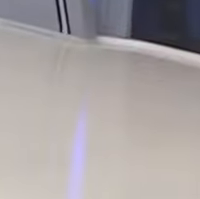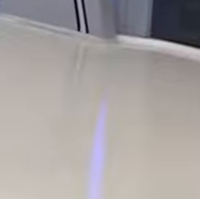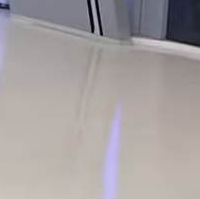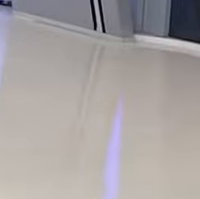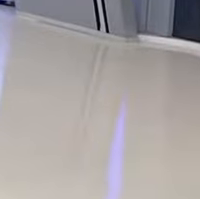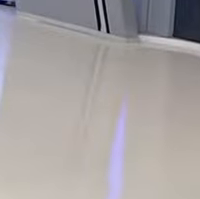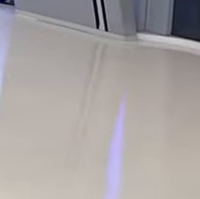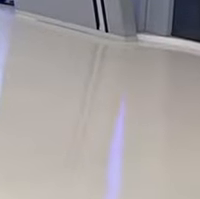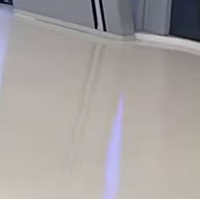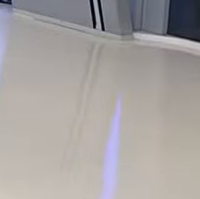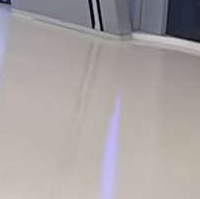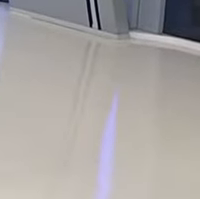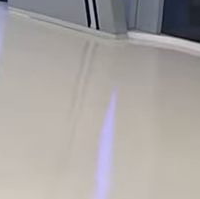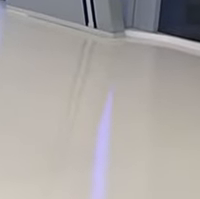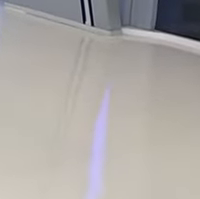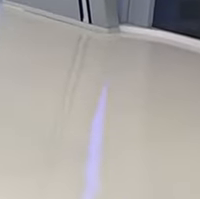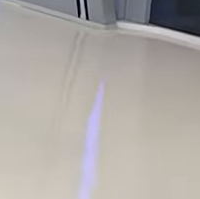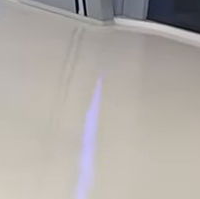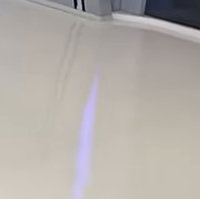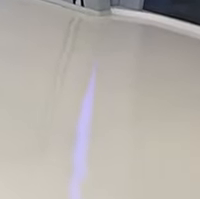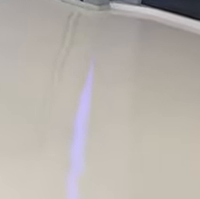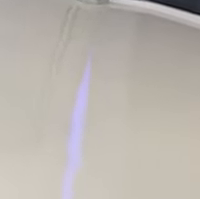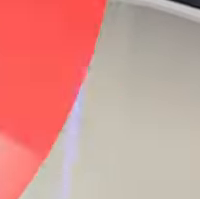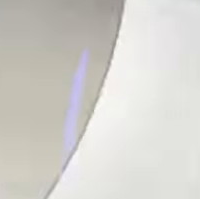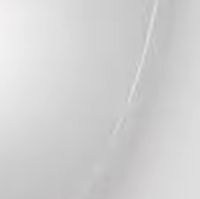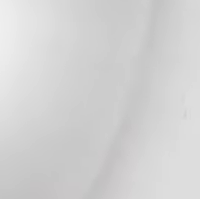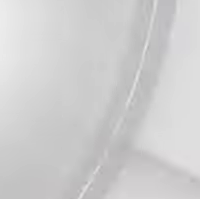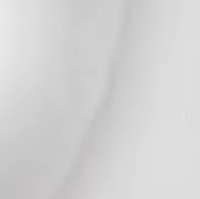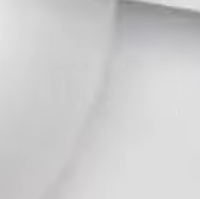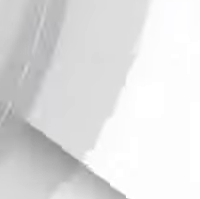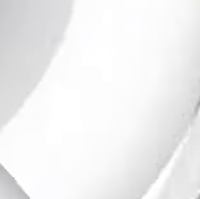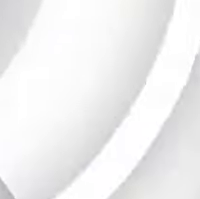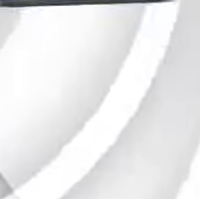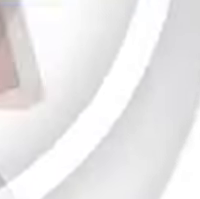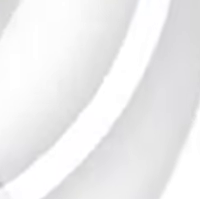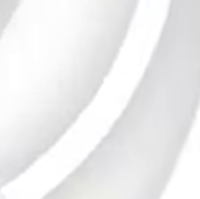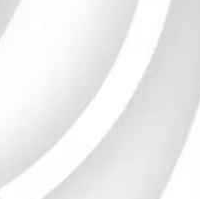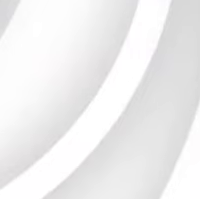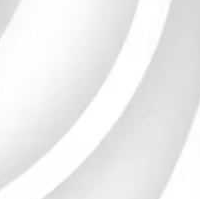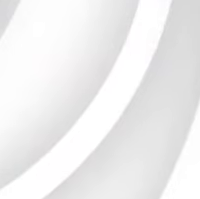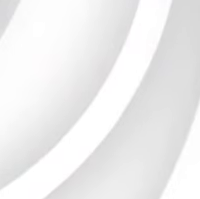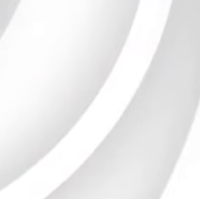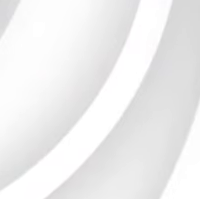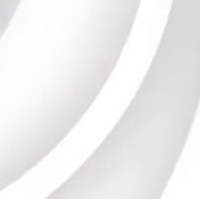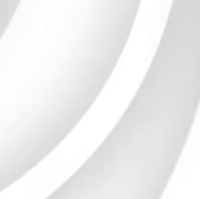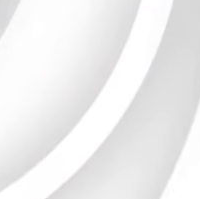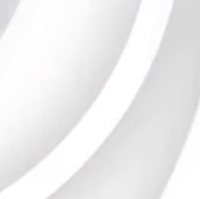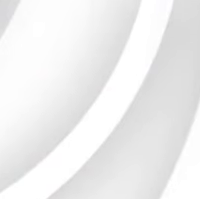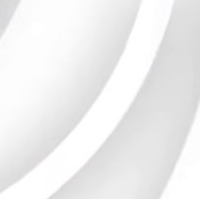Tuloy-tuloy pa rin ang ating pagbabalita sa pagbabalik ng TV Patron.